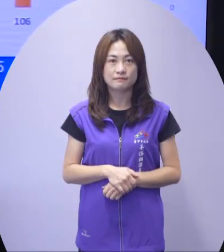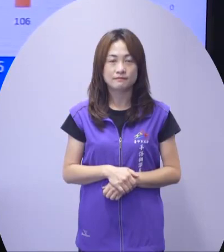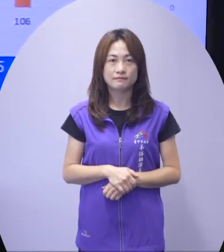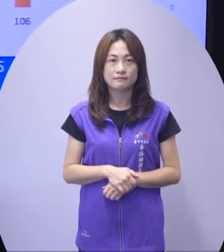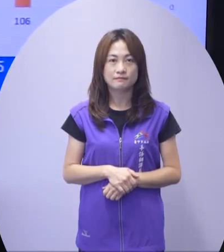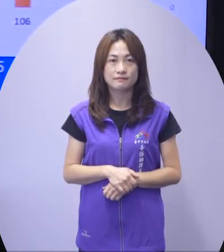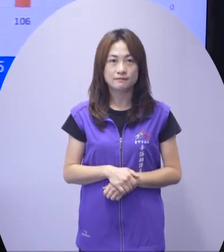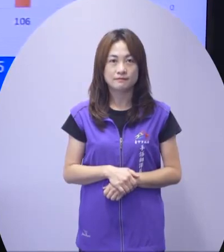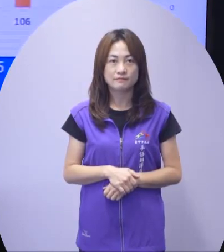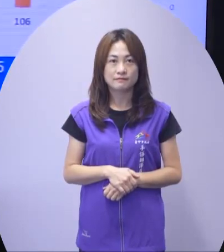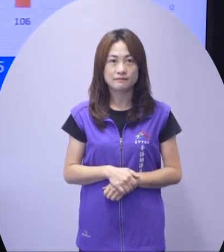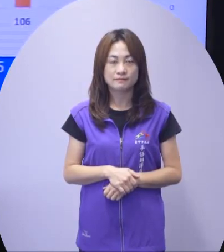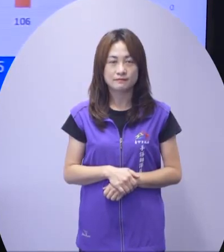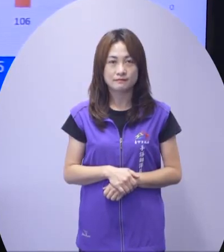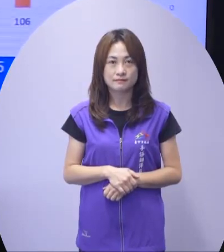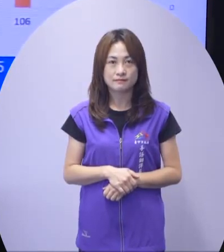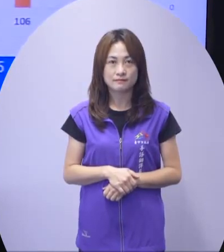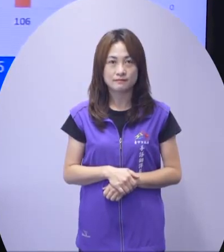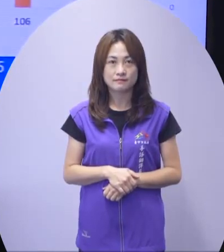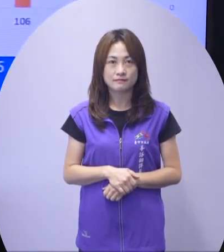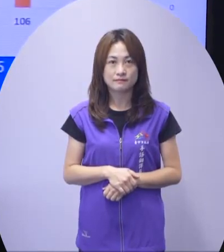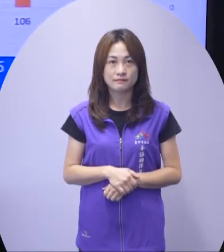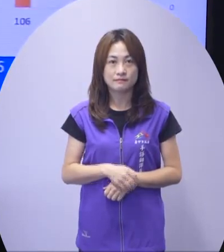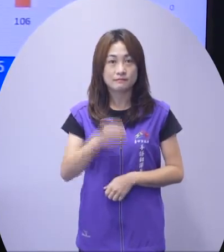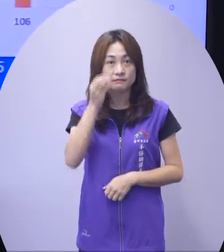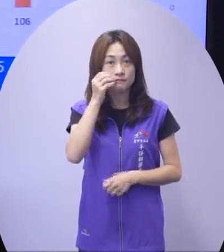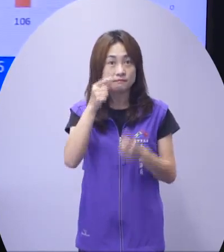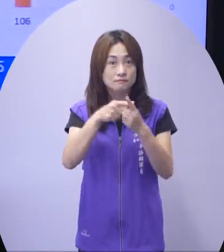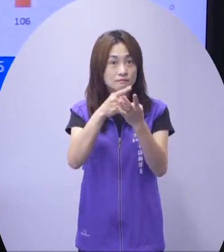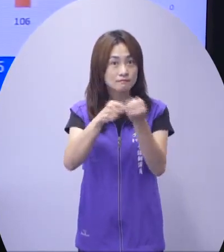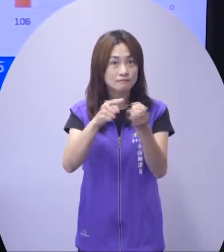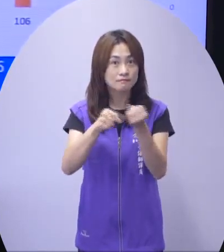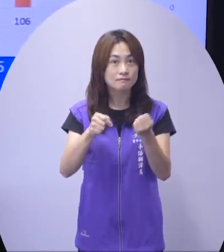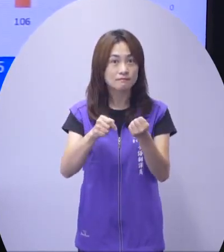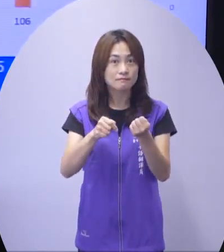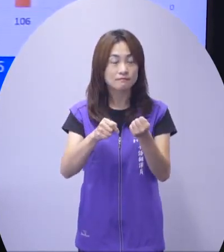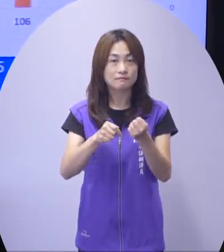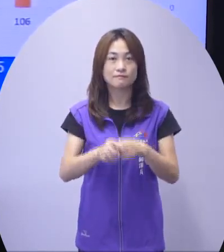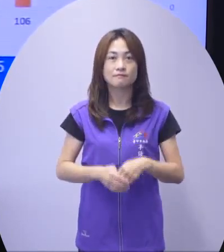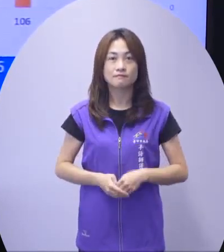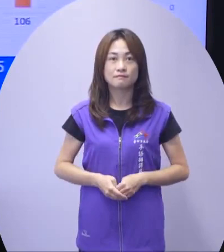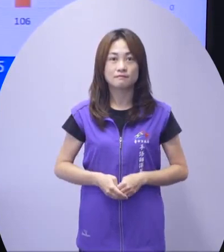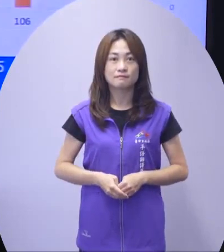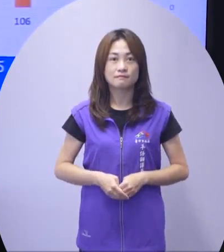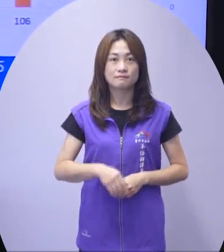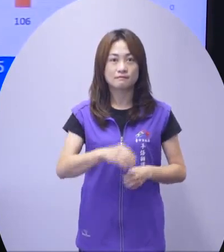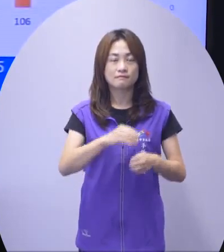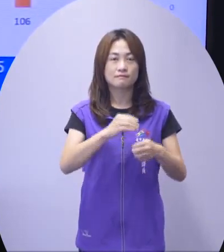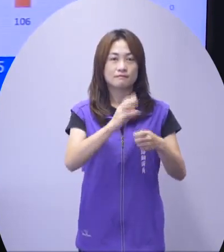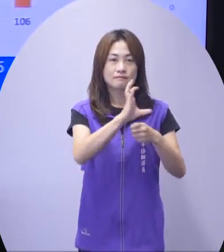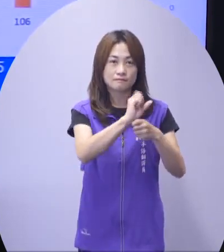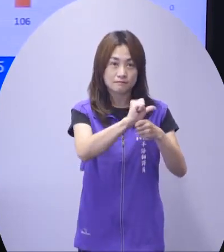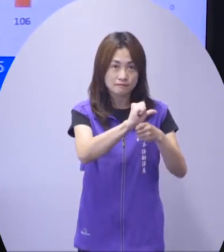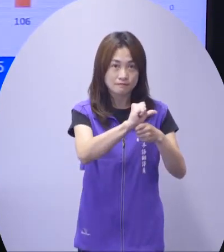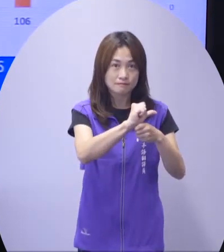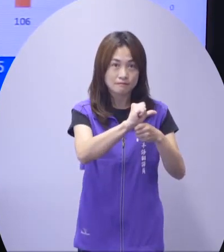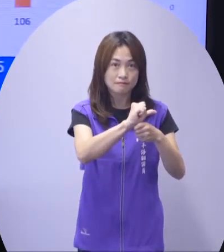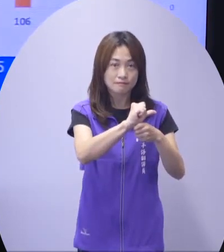一个安排。那参观人数可能各位参观从民国95年一直到